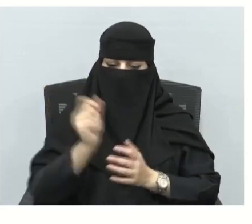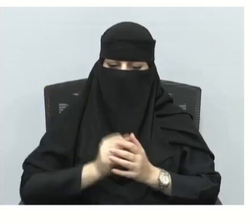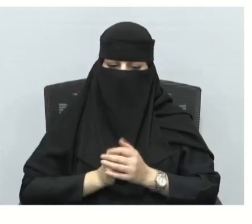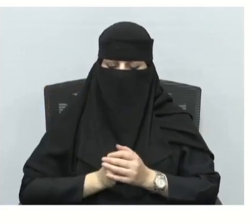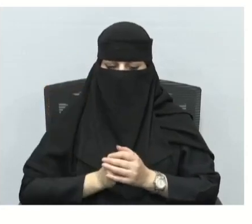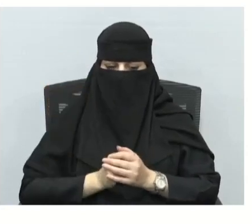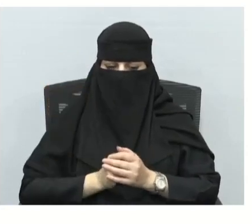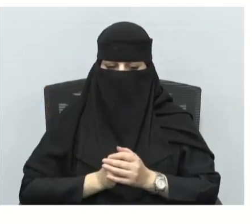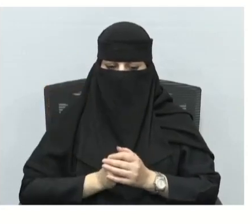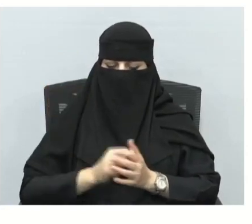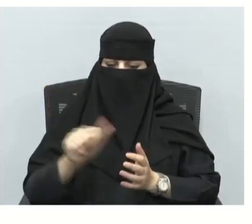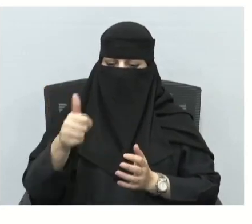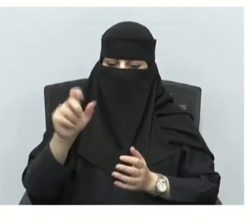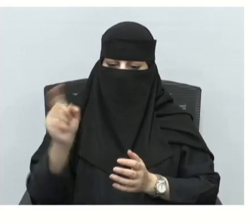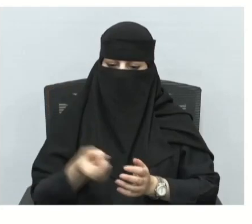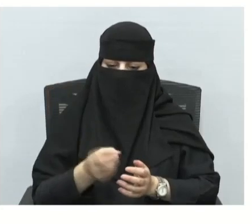تين